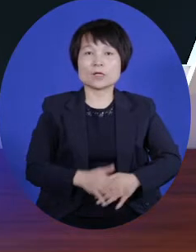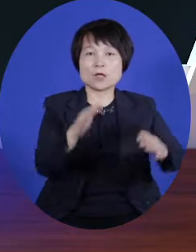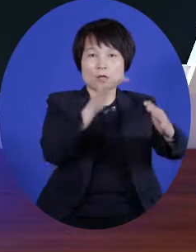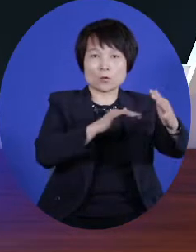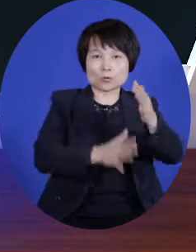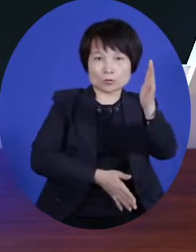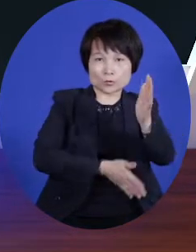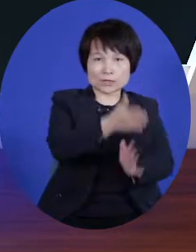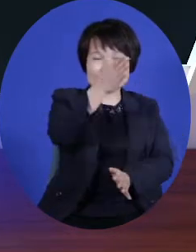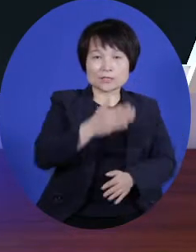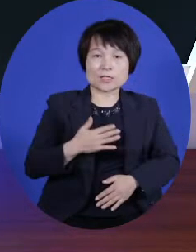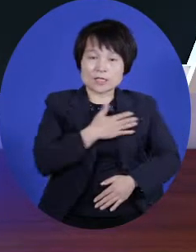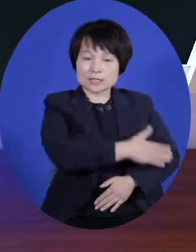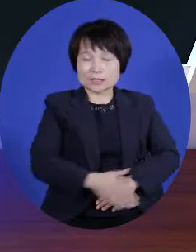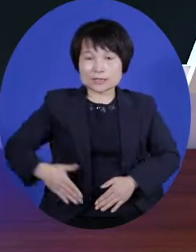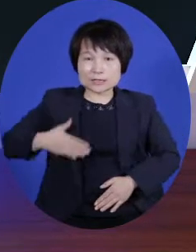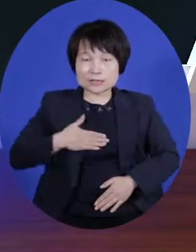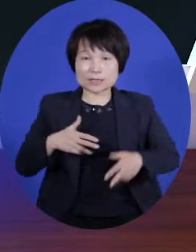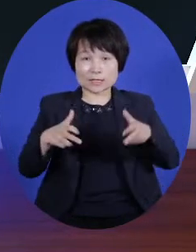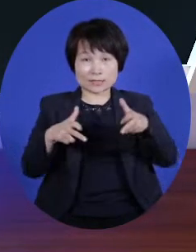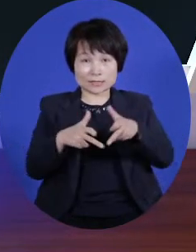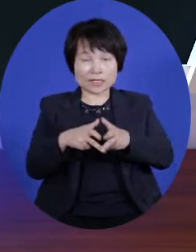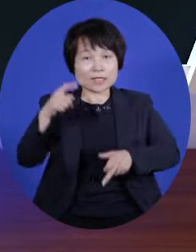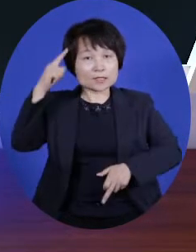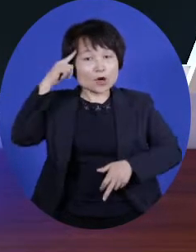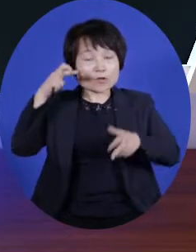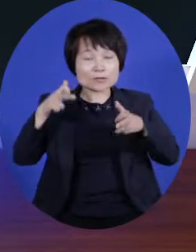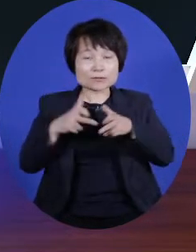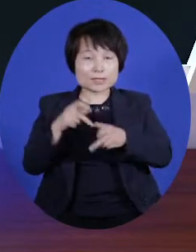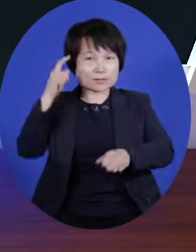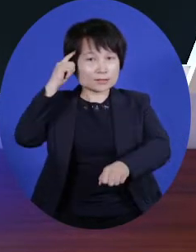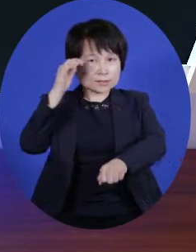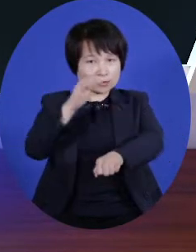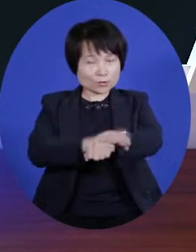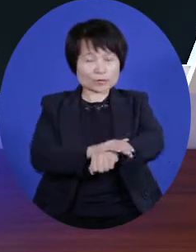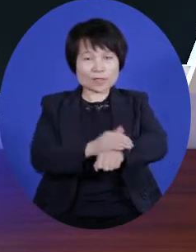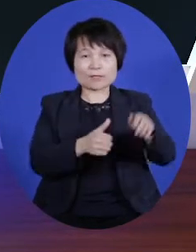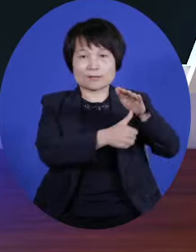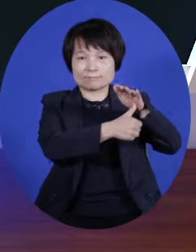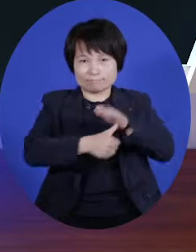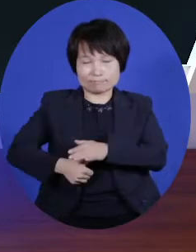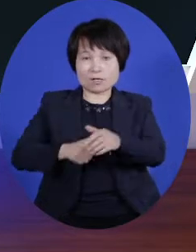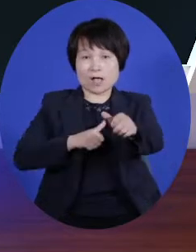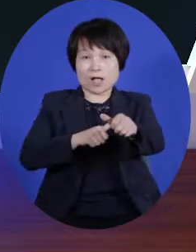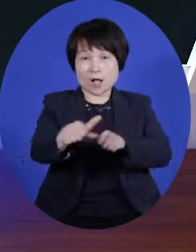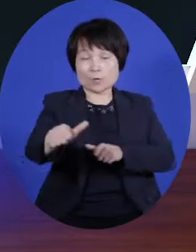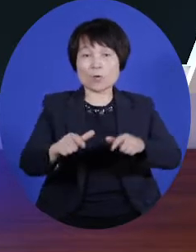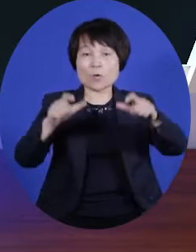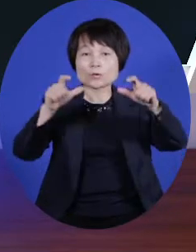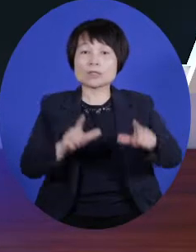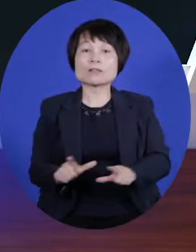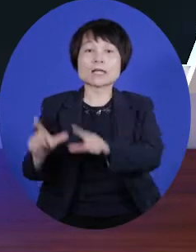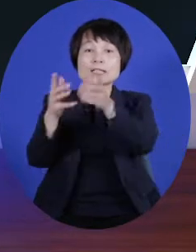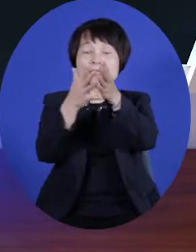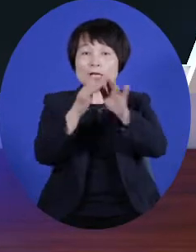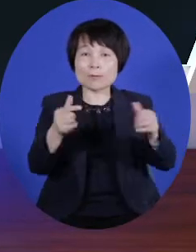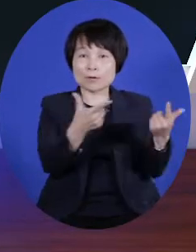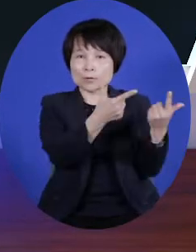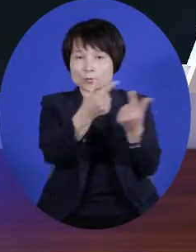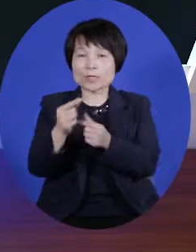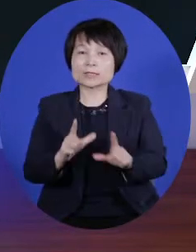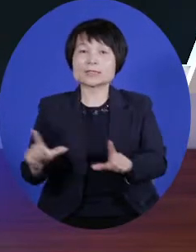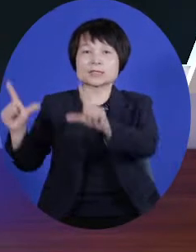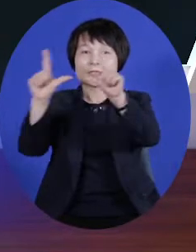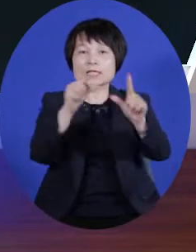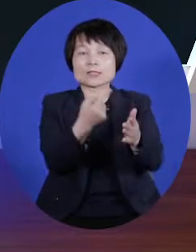소식입니다. 광주시는 중증장애인이 신체적, 정신적 장애를 슬기롭게 극복하고 지역사회 일원으로 살아갈 수